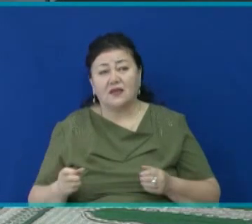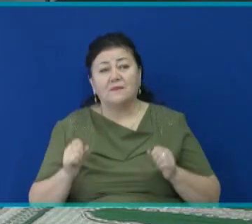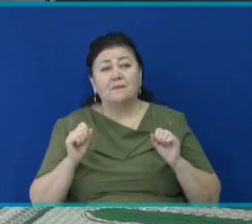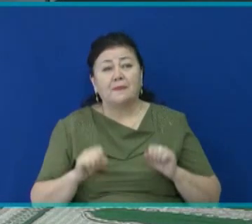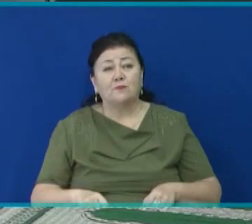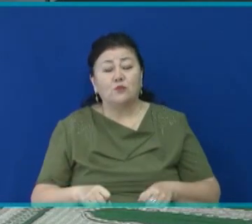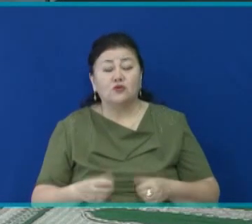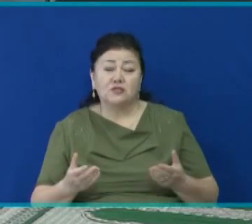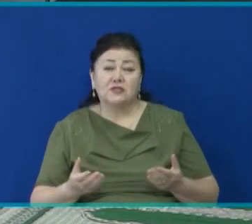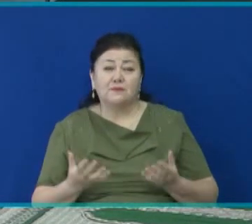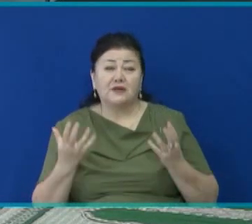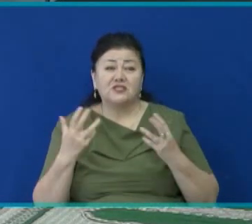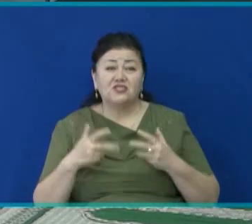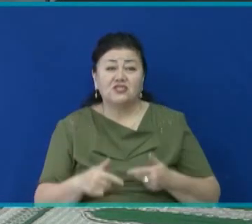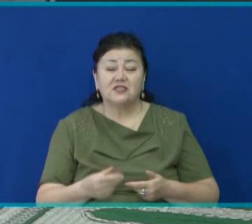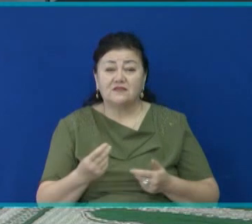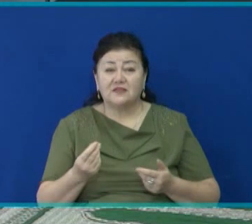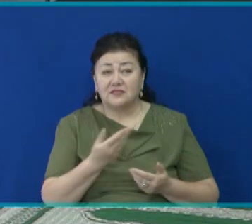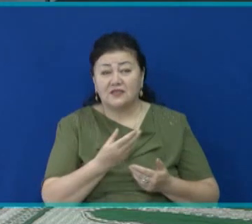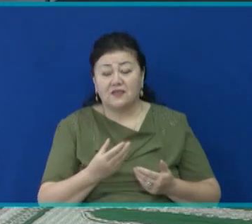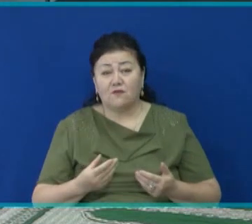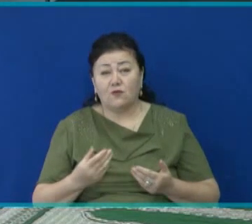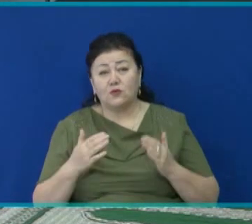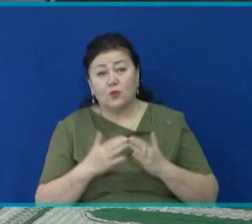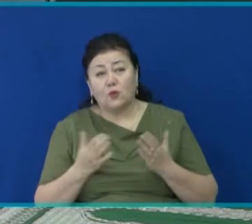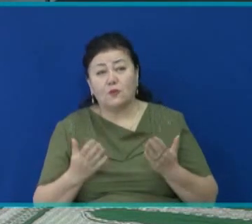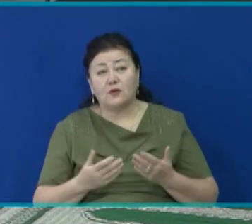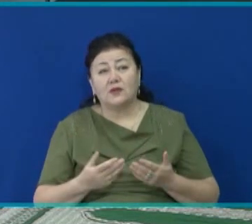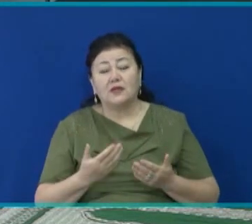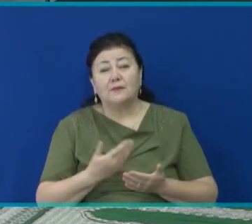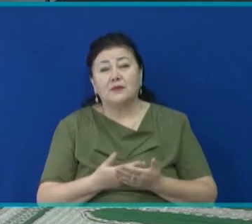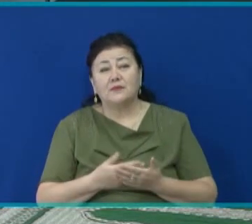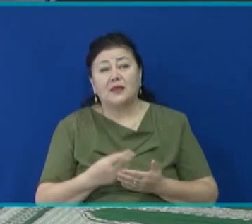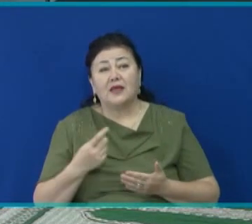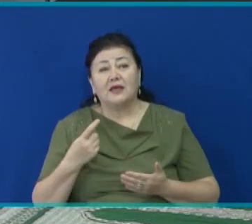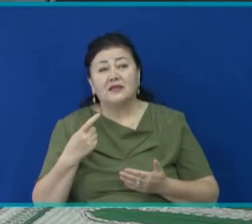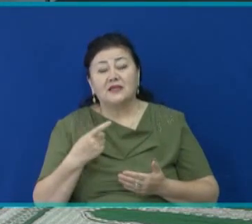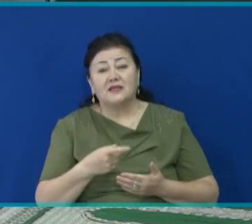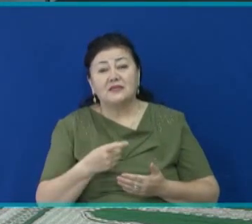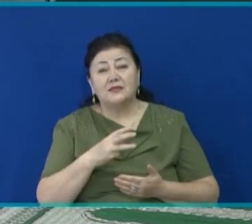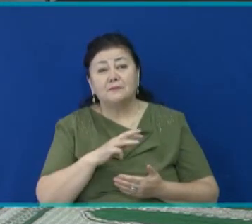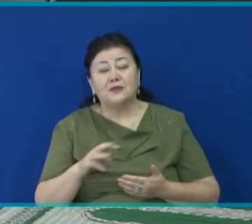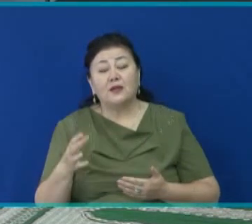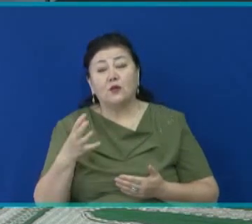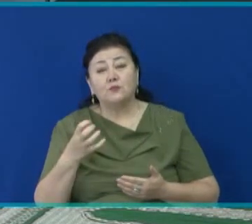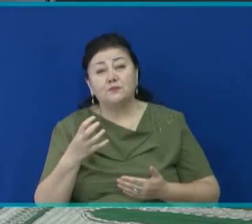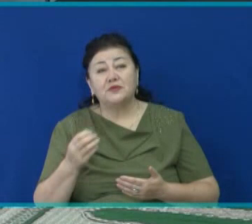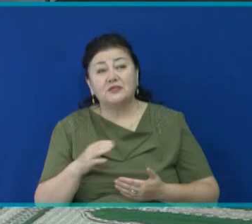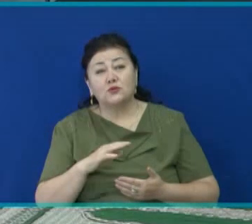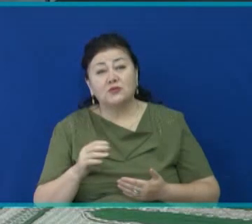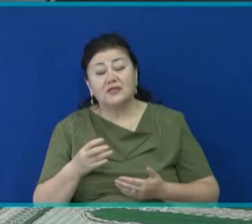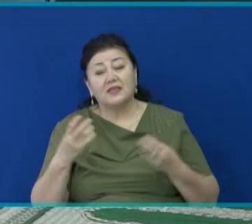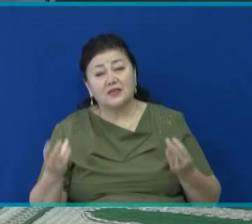мусульманин таковым, подсчитывается размер его имущества. Он должен иметь около 1,5 миллиона тенге, помимо тех денег, которые ему